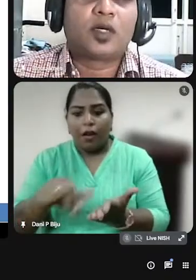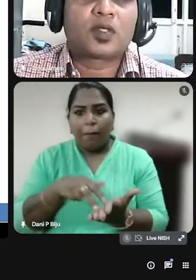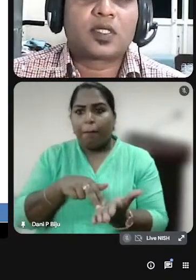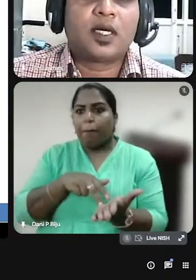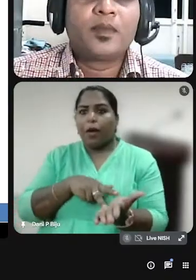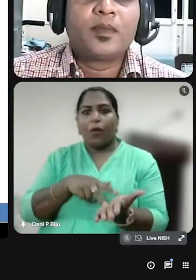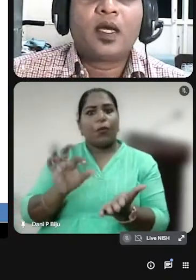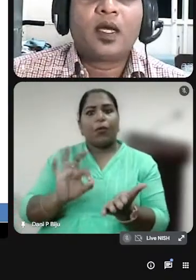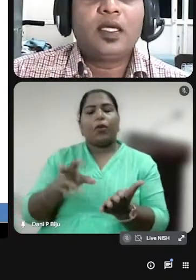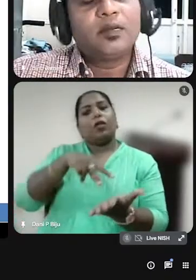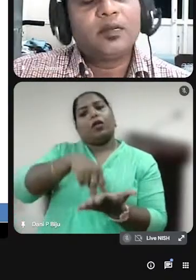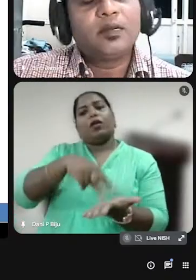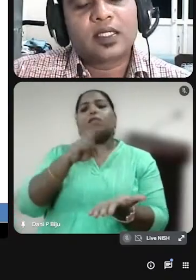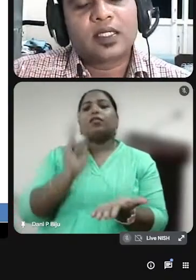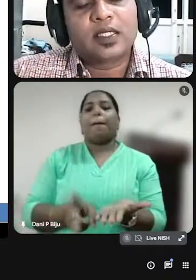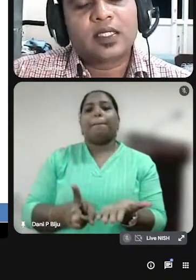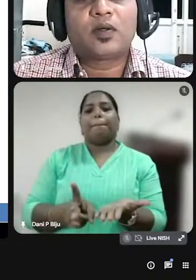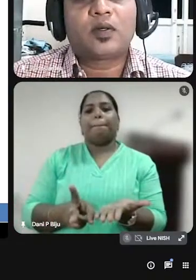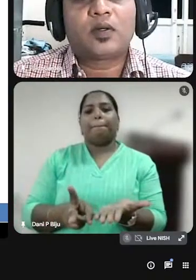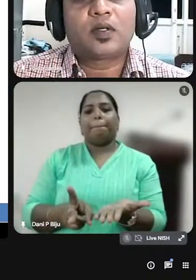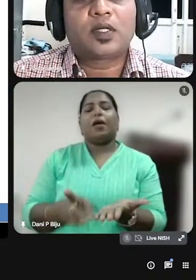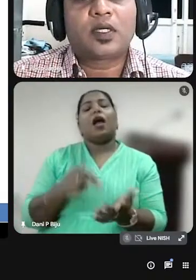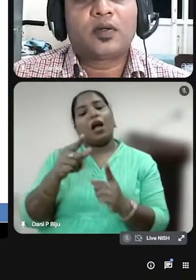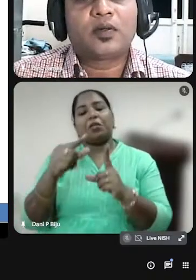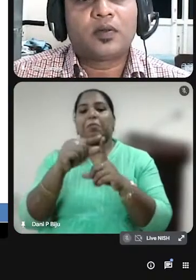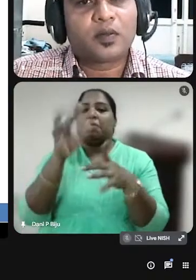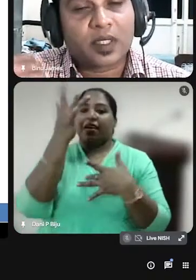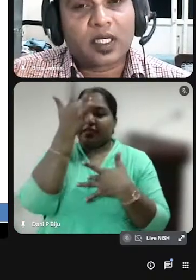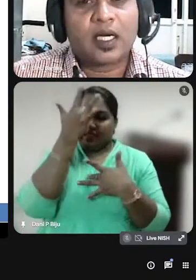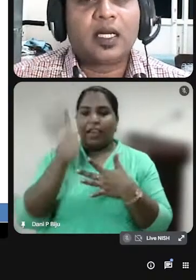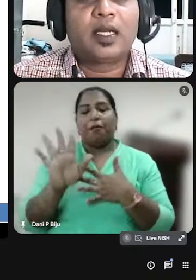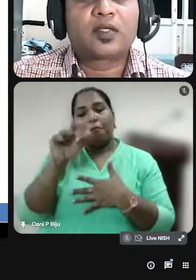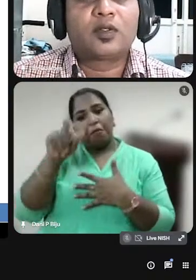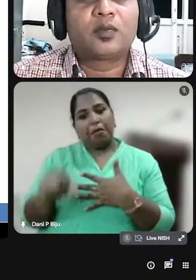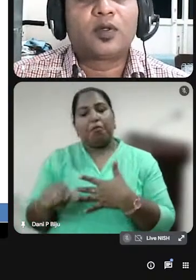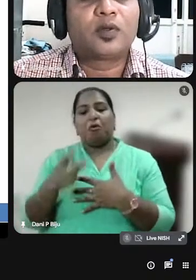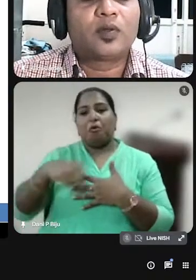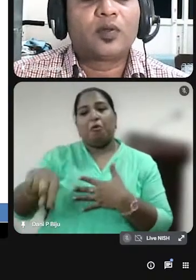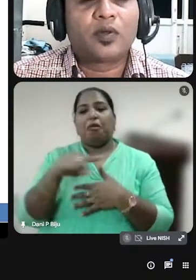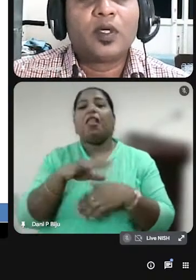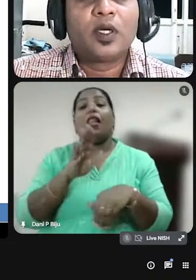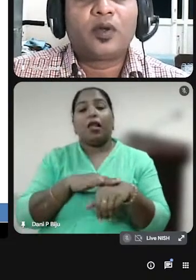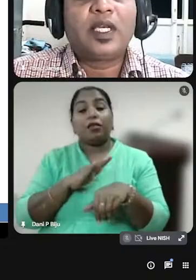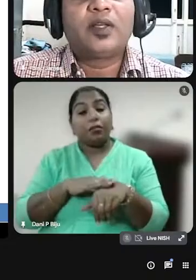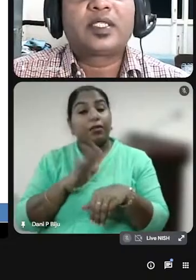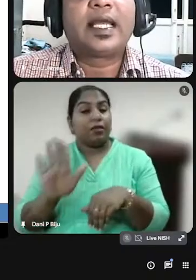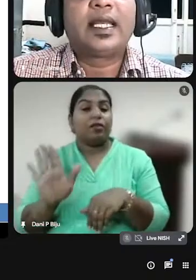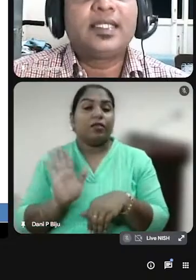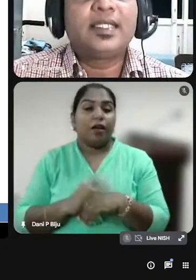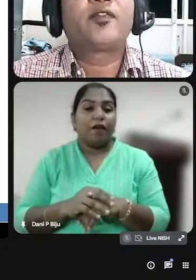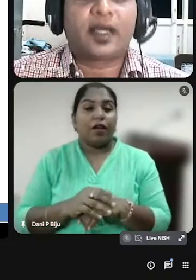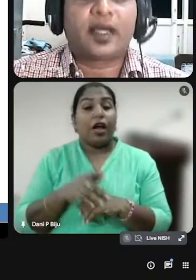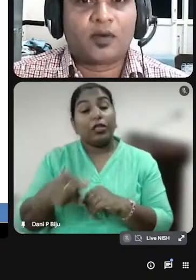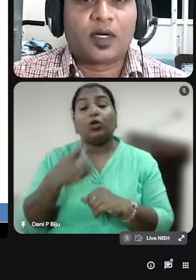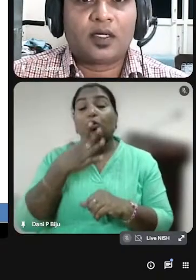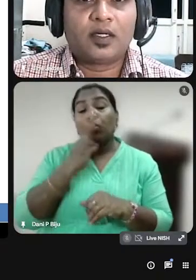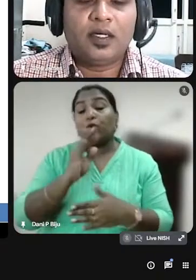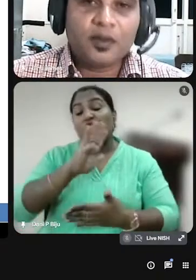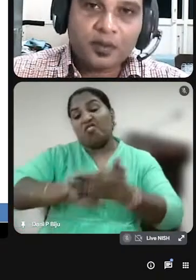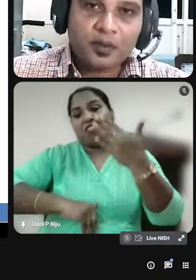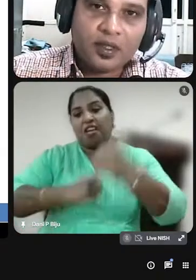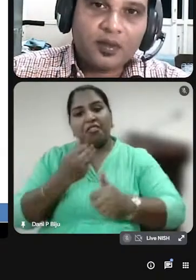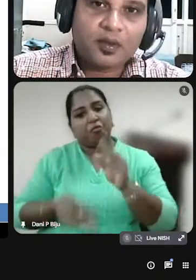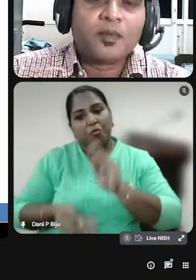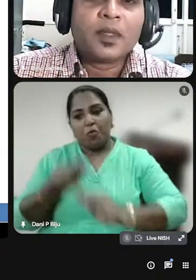പോകുന്ന ഒരവസ്ഥ. ഇതും പാർക്കിൻസൺസ് രോഗത്തിന്റെ ഒരു പ്രധാന ലക്ഷണവും ഒരു വലിയൊരു ചലഞ്ചിങ് ഫാക്ടറും കൂടാണ്